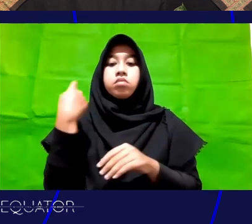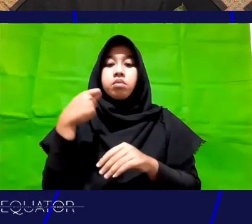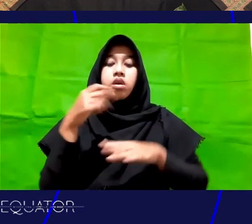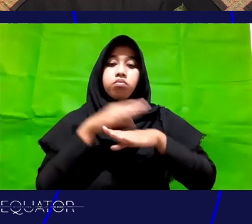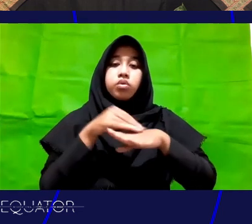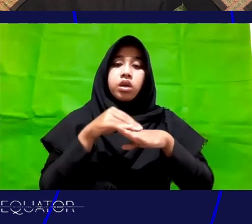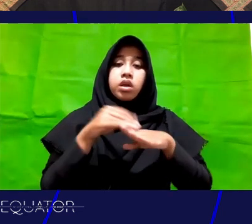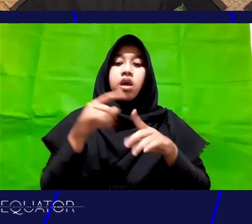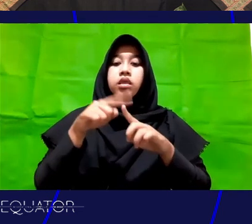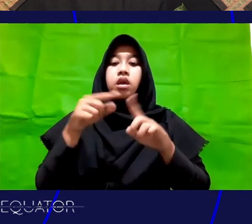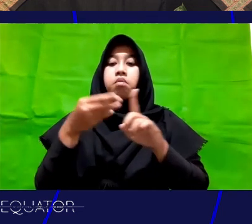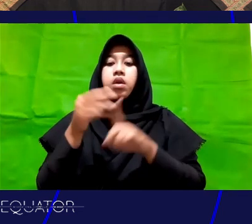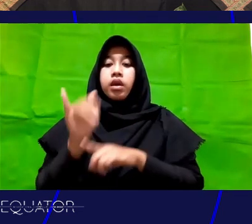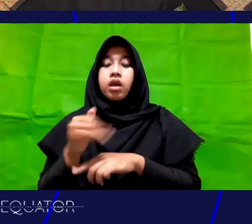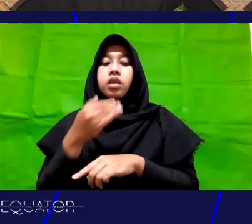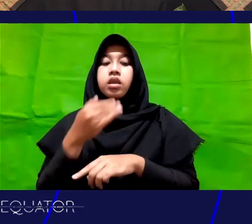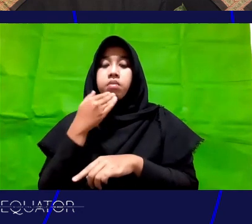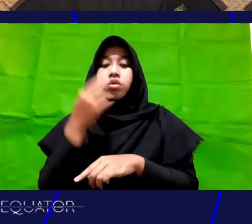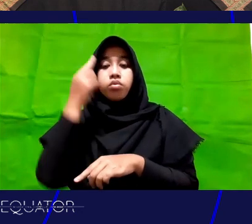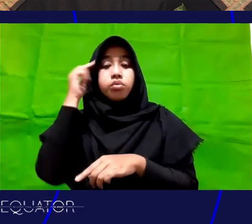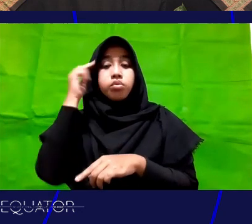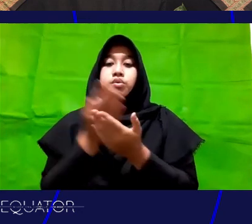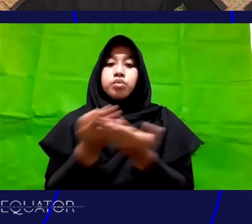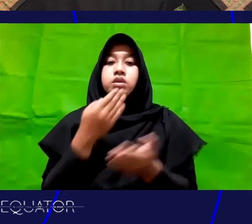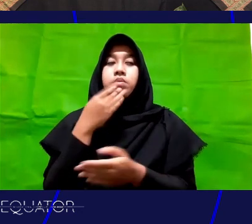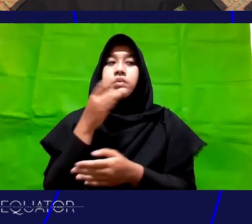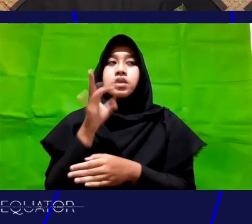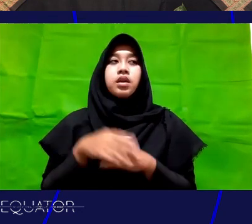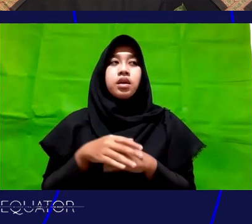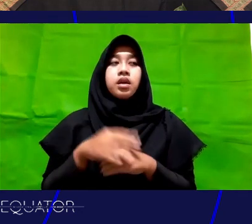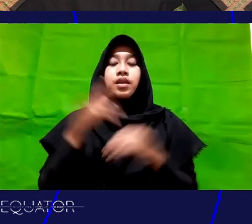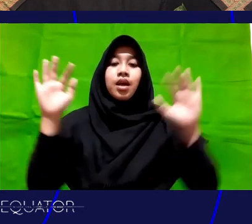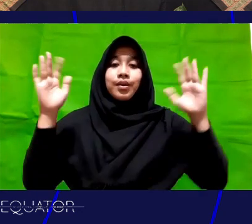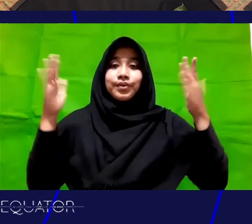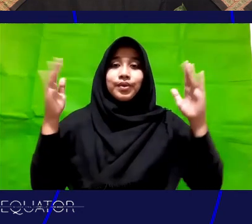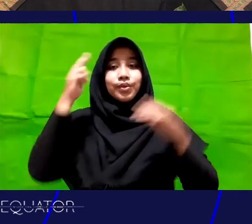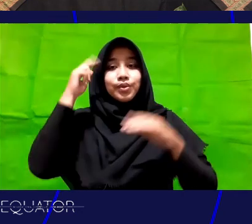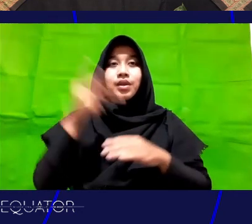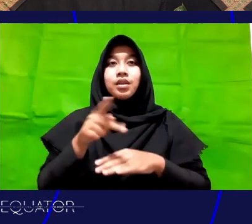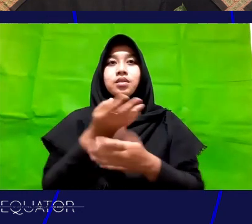Yogyakarta. Terima kasih untuk semuanya, selamat siang, dan kita kasih aplaus buat kita semua.